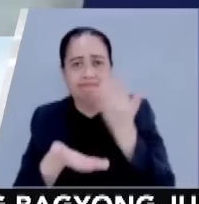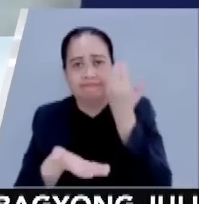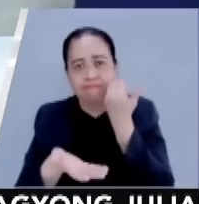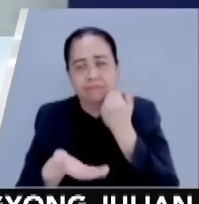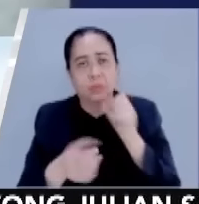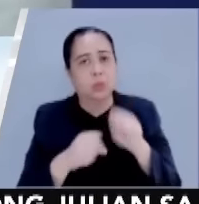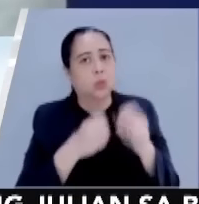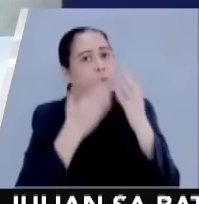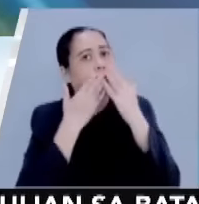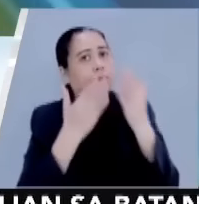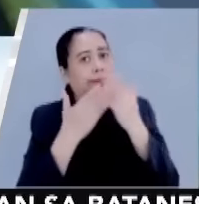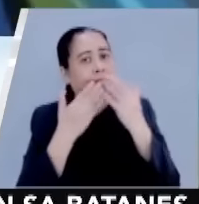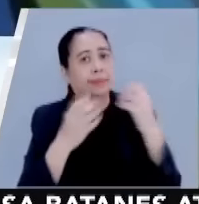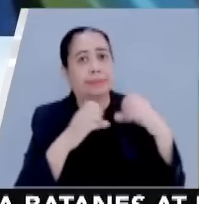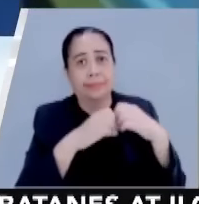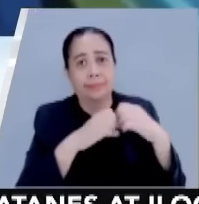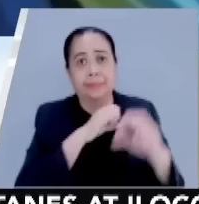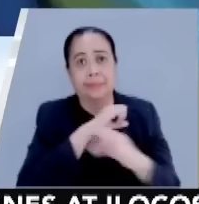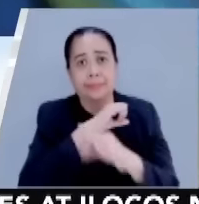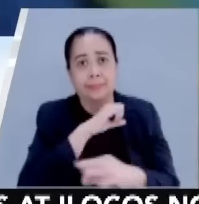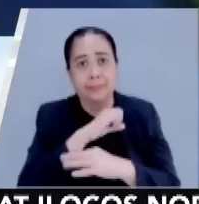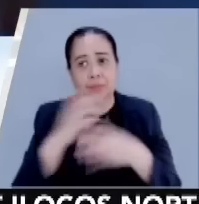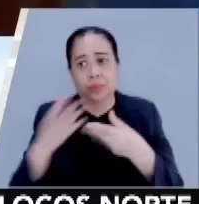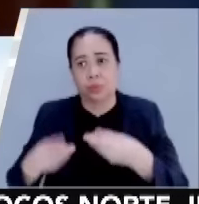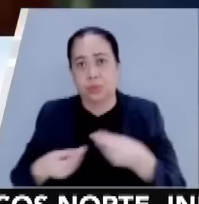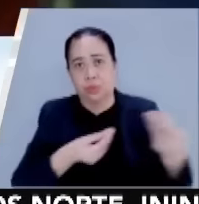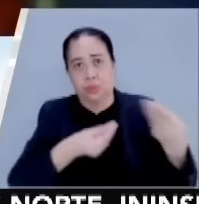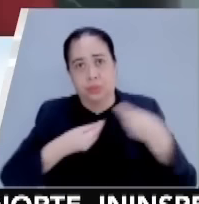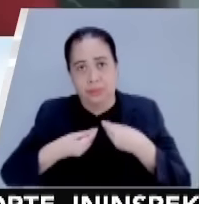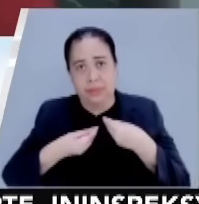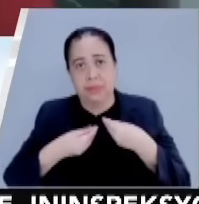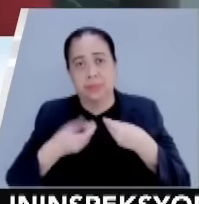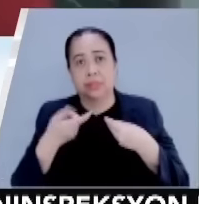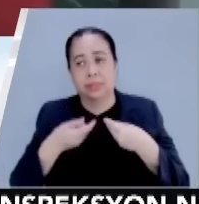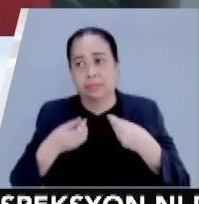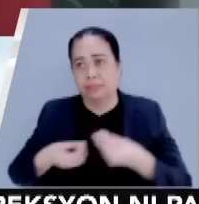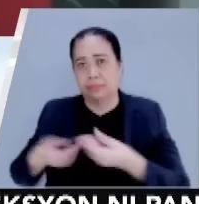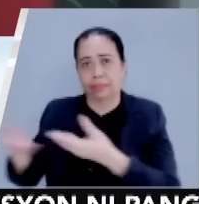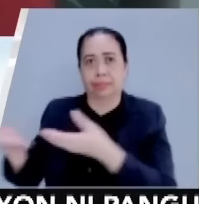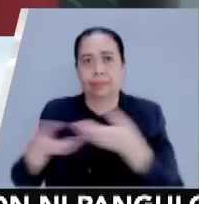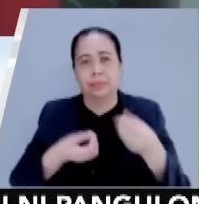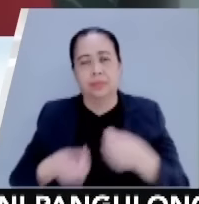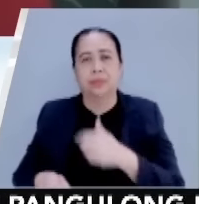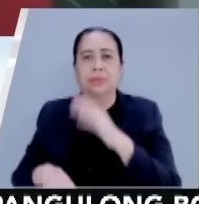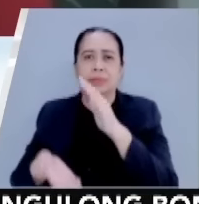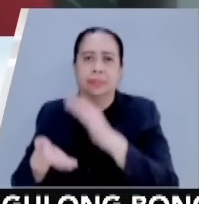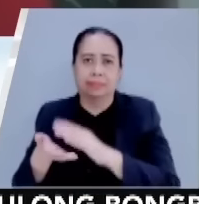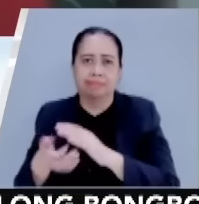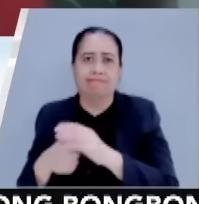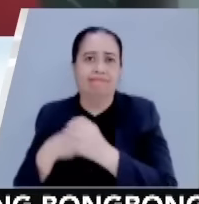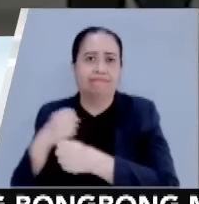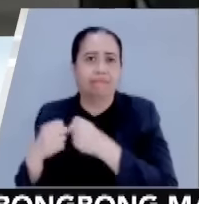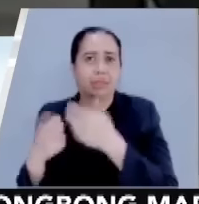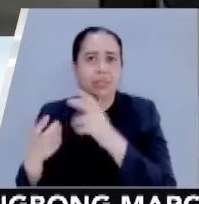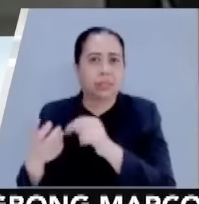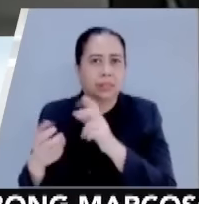sa inyo. At least yung naibigay nyo sa amin, sa kanila, maibsan yung sa pangangailangan sa